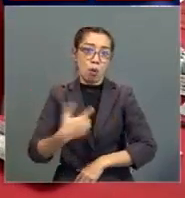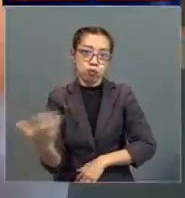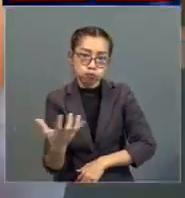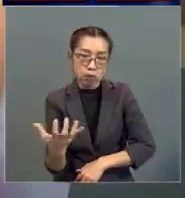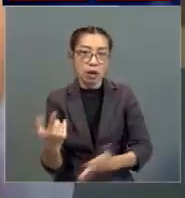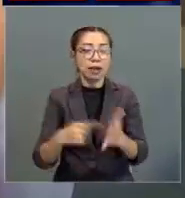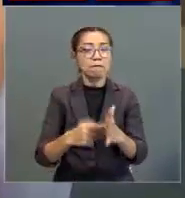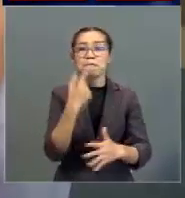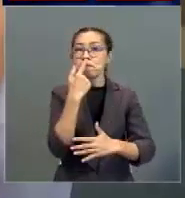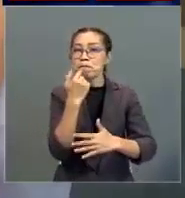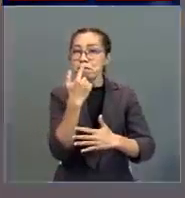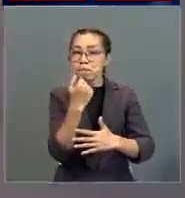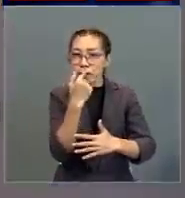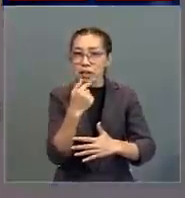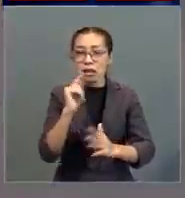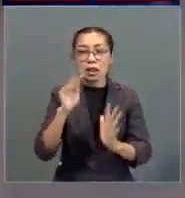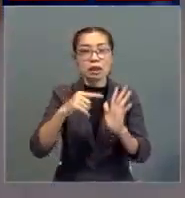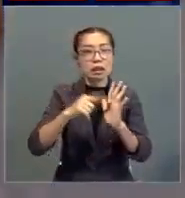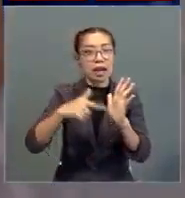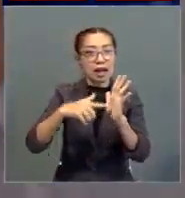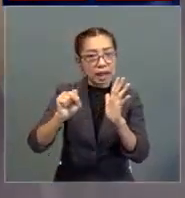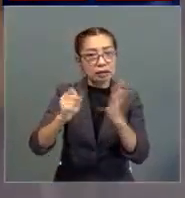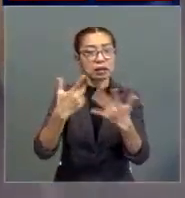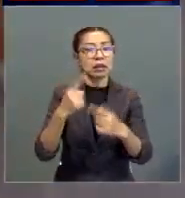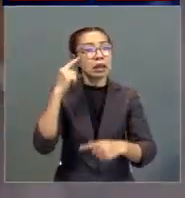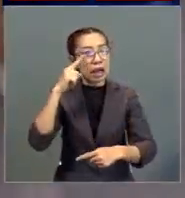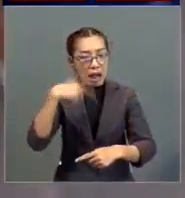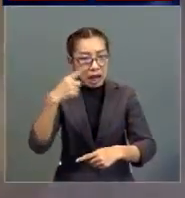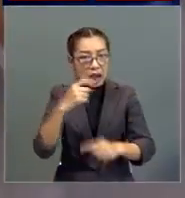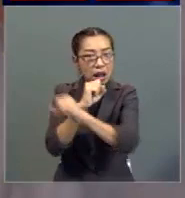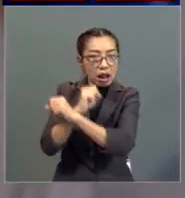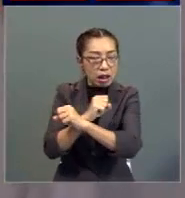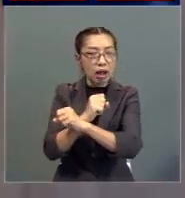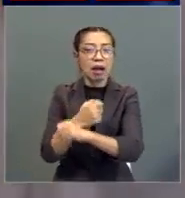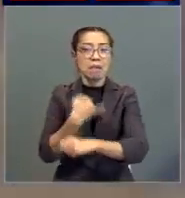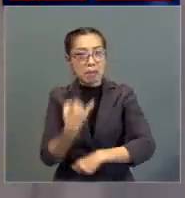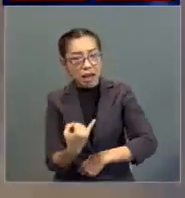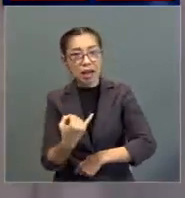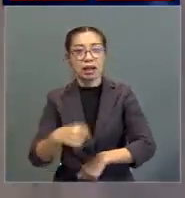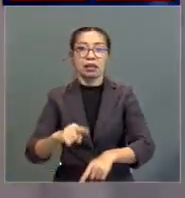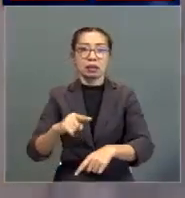ทาลัสซีเมียและผู้ที่มีภูมิคุ้มกันบกพร่องและผู้ที่มีโรคเรื้อรังค่ะ